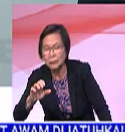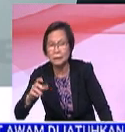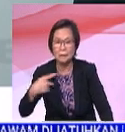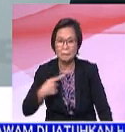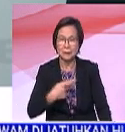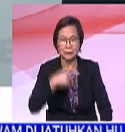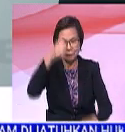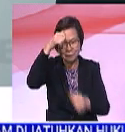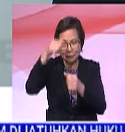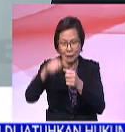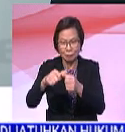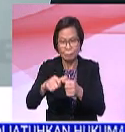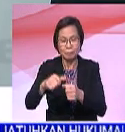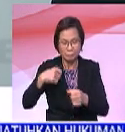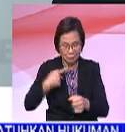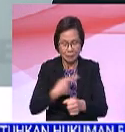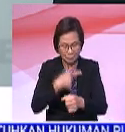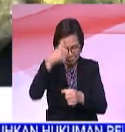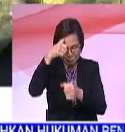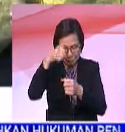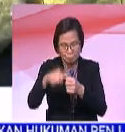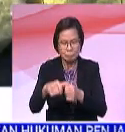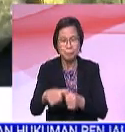lupalah. Memang kita tak lupa.